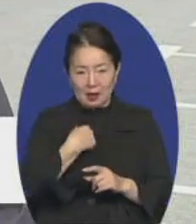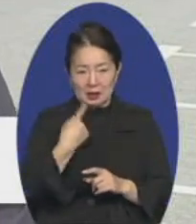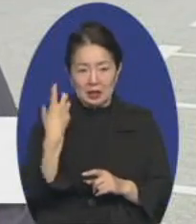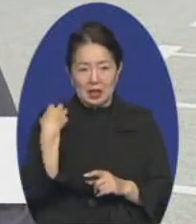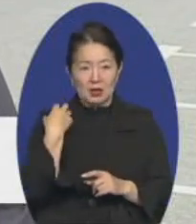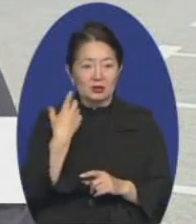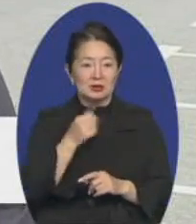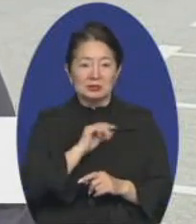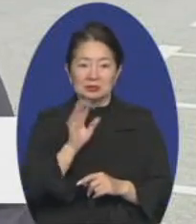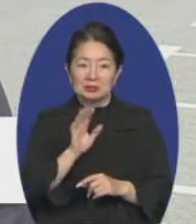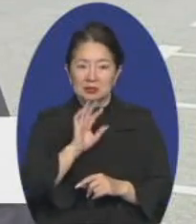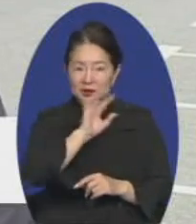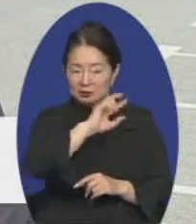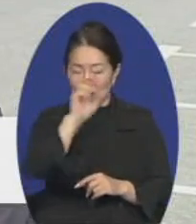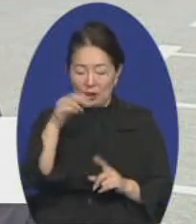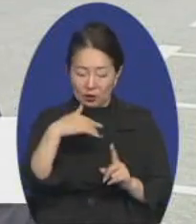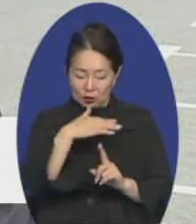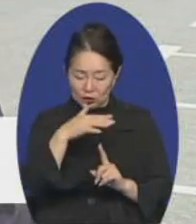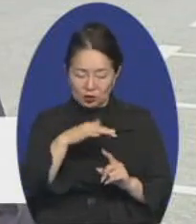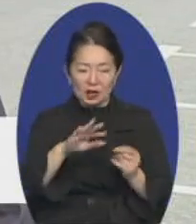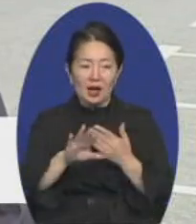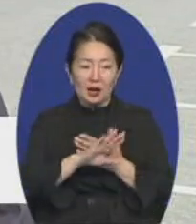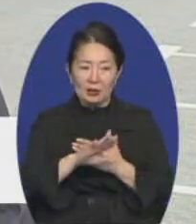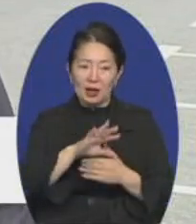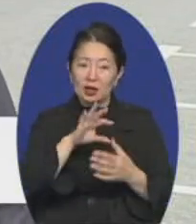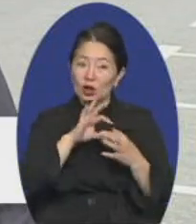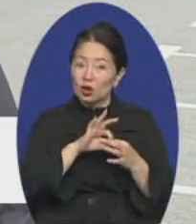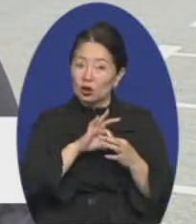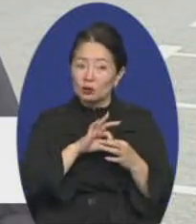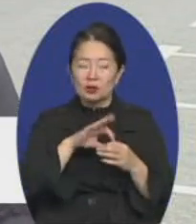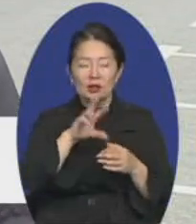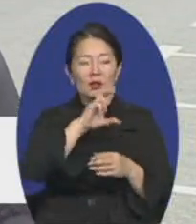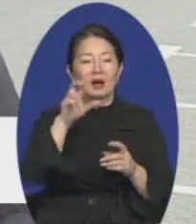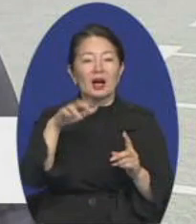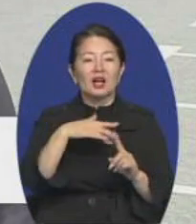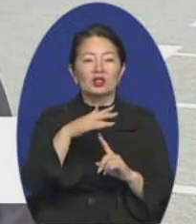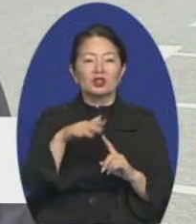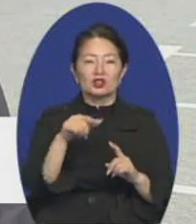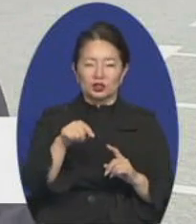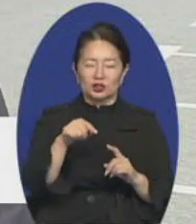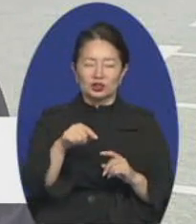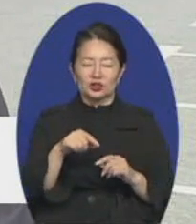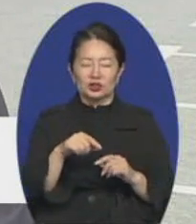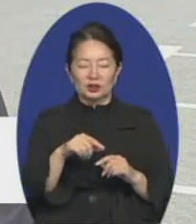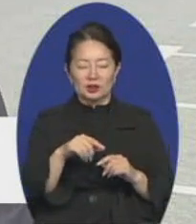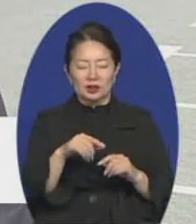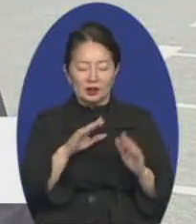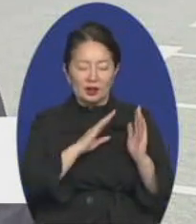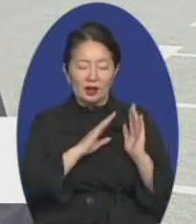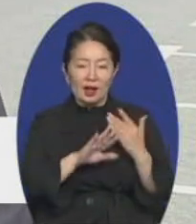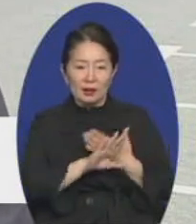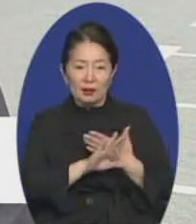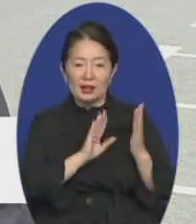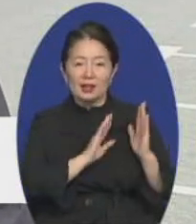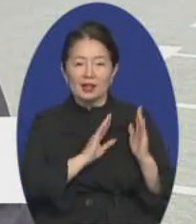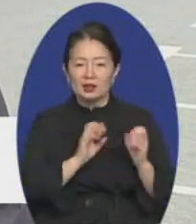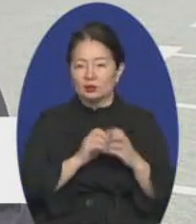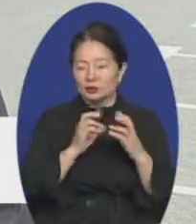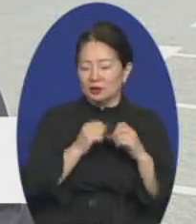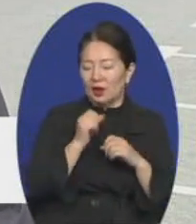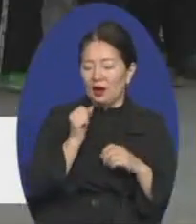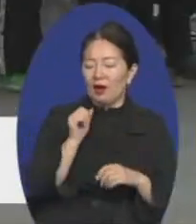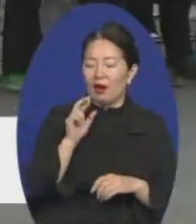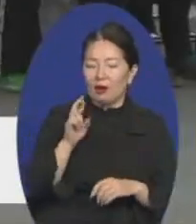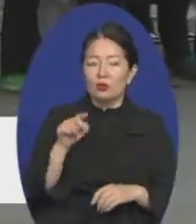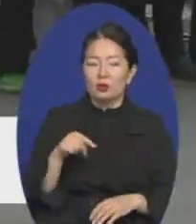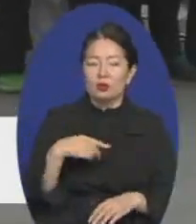биш. Энэ бол ялангуяа бид нар одоо байгаль орчны хамгаалалт чиглэлээр бол байгаль орчныг хамгаалах энэ хандлагыг бий болгох томоохон аюудыг